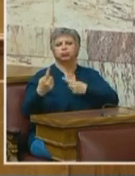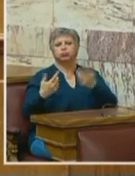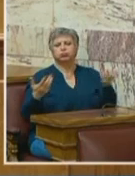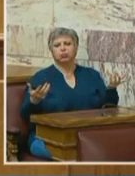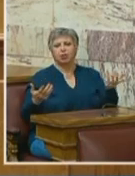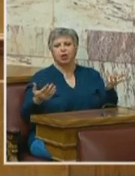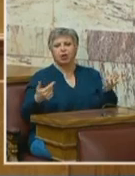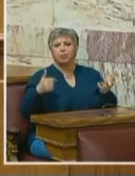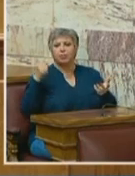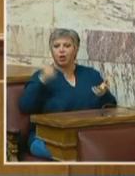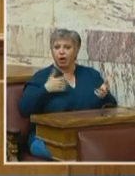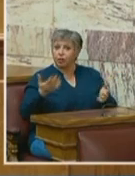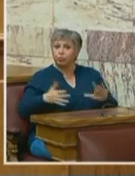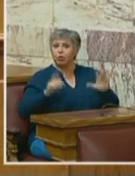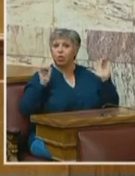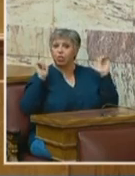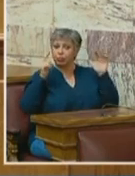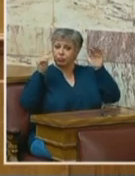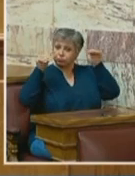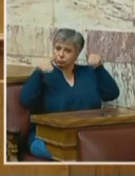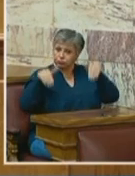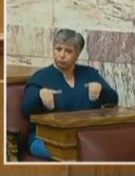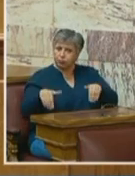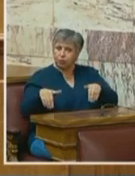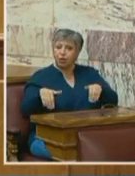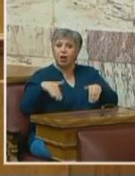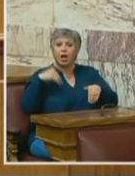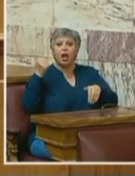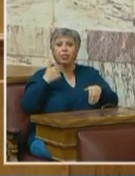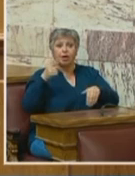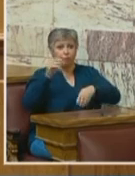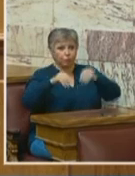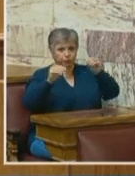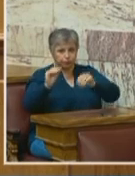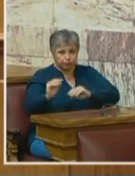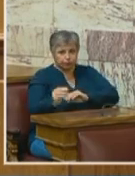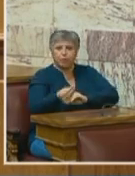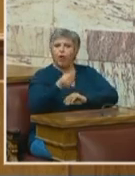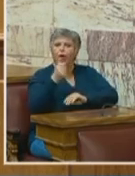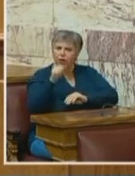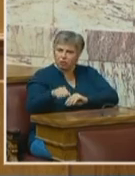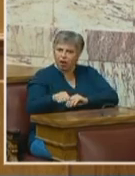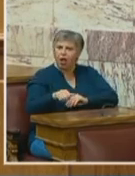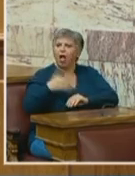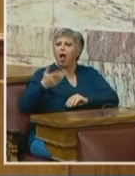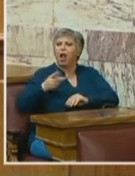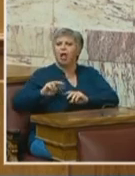στοιχειώδης δημοκρατικός σεβασμός του δημοκρατικά εκλεγμένου αντιπάλου σας. Θέλετε να οδηγήσετε